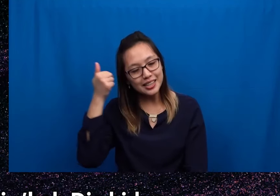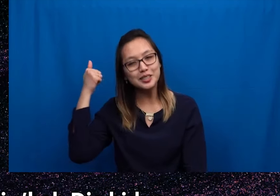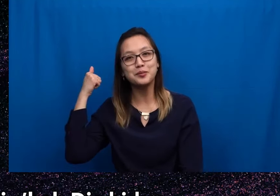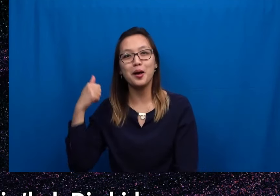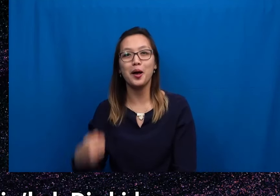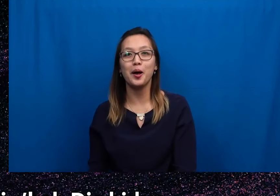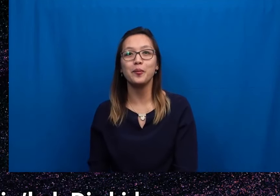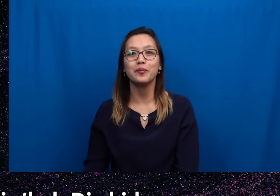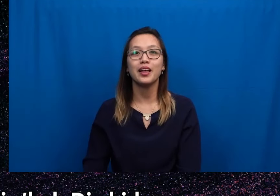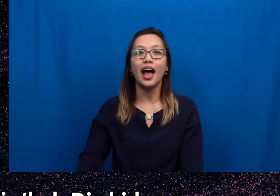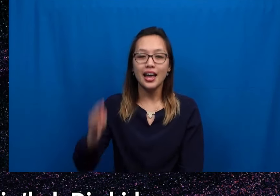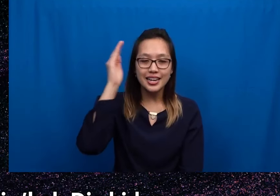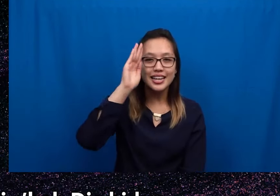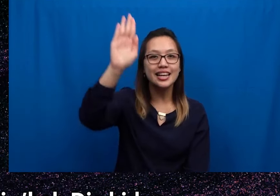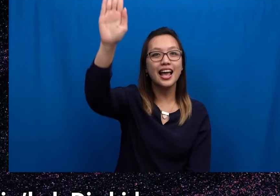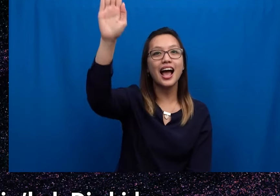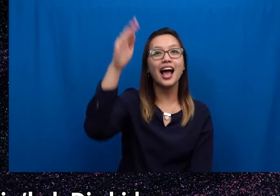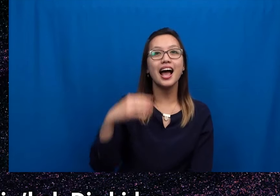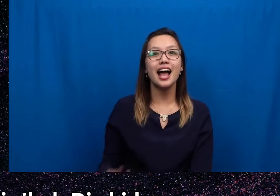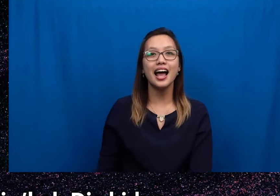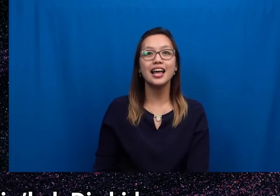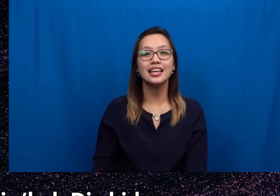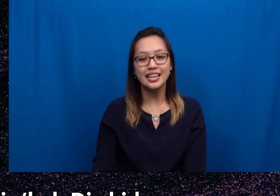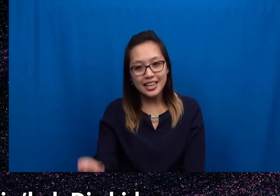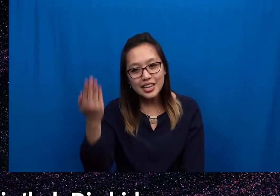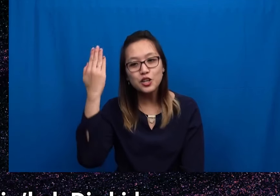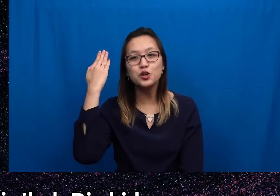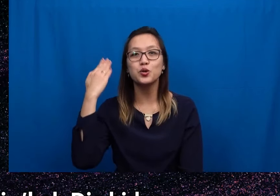berarti sebab dia